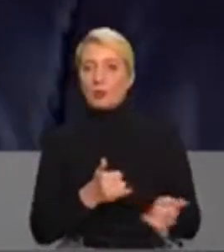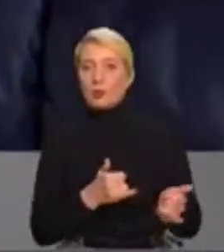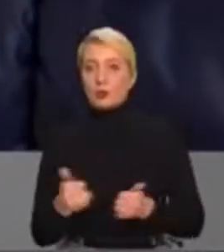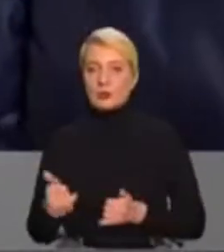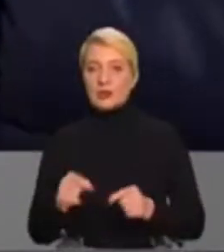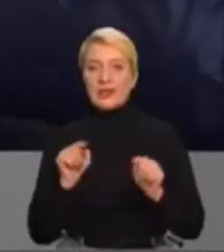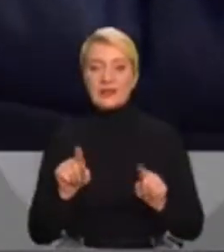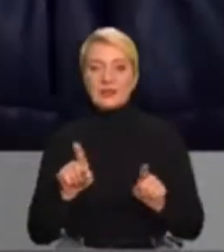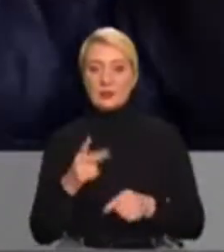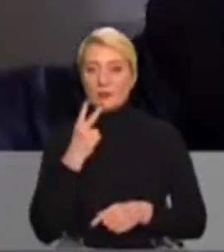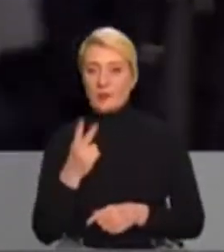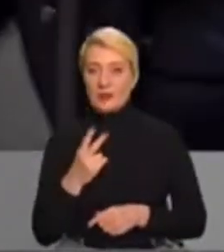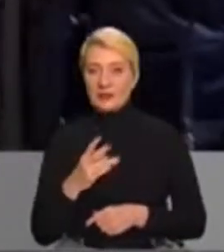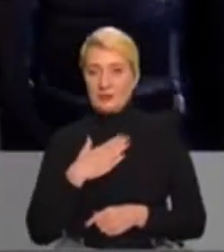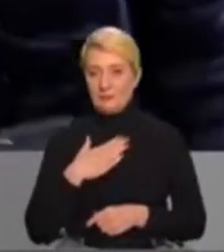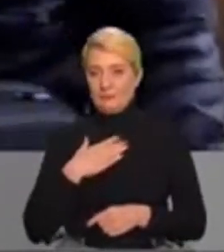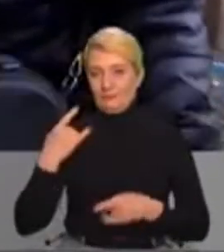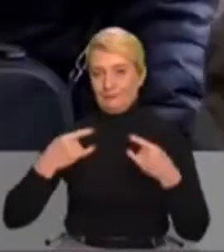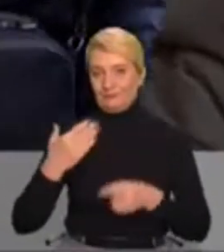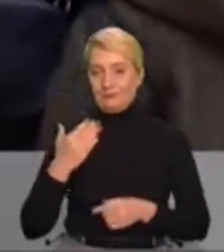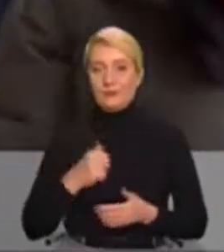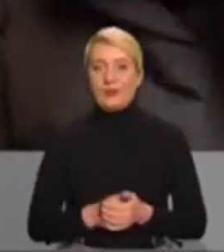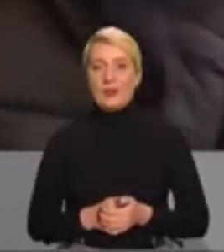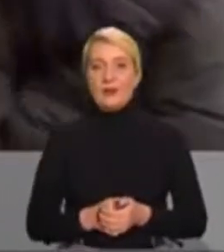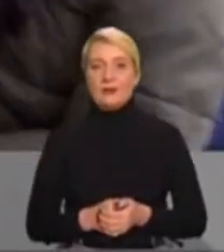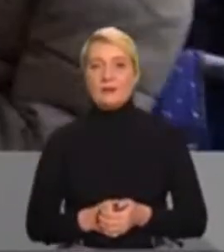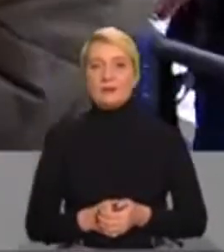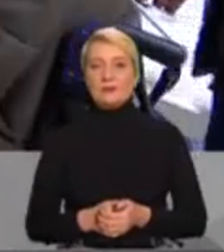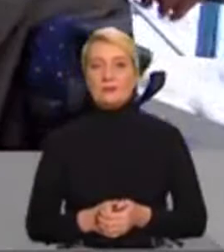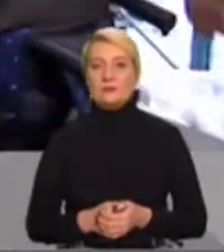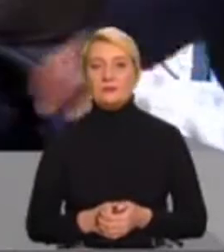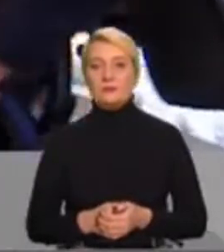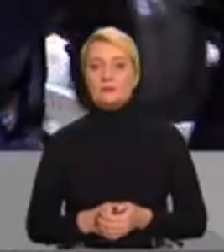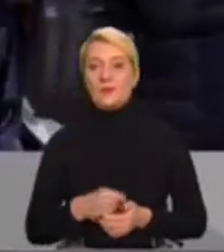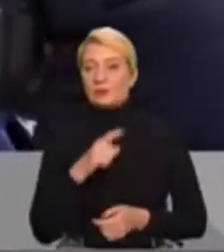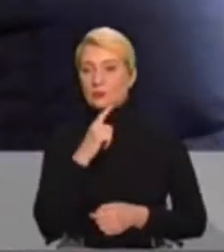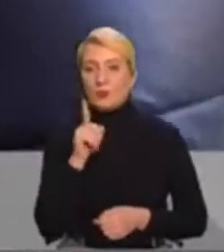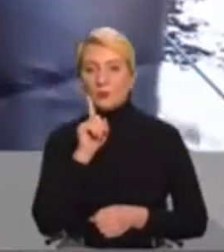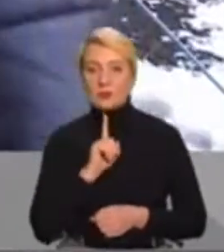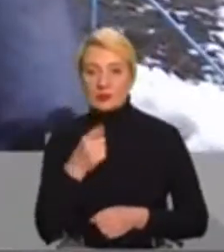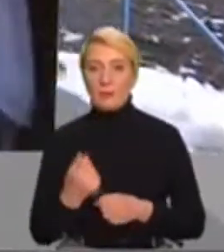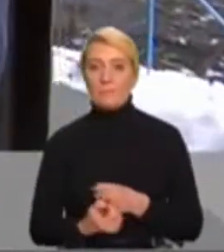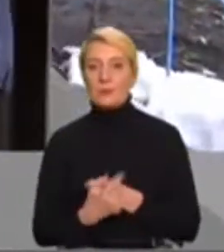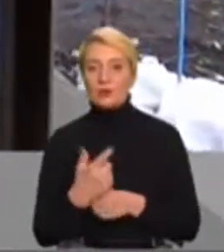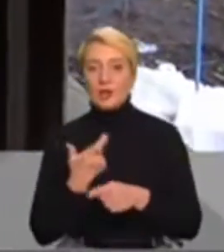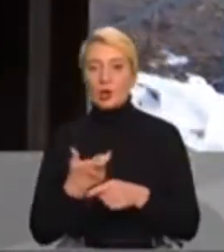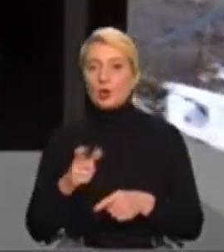зараз показуєте в мене на екрані, ту ж логістичну послугу, вона є дуже зручна, вона проявила себе